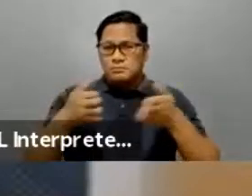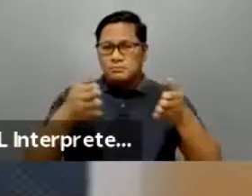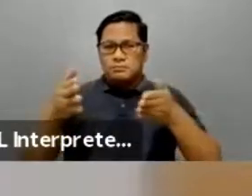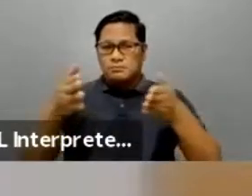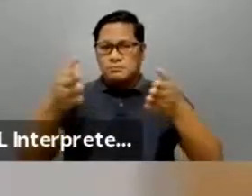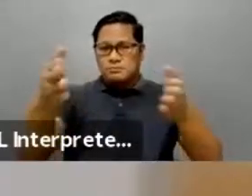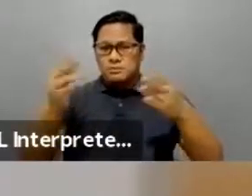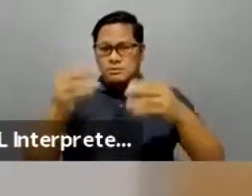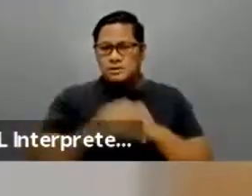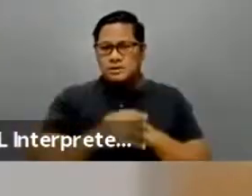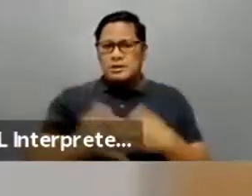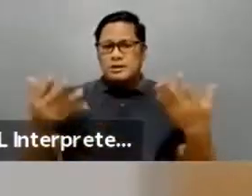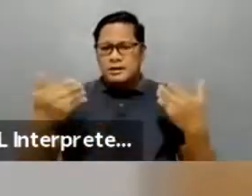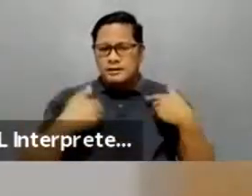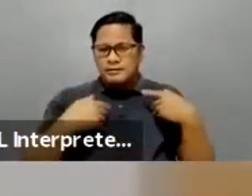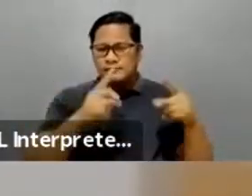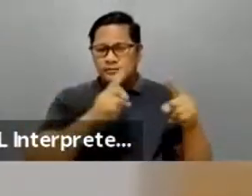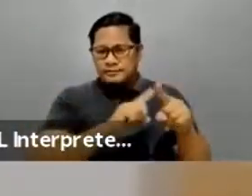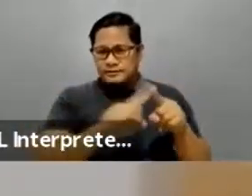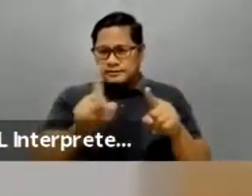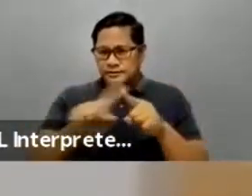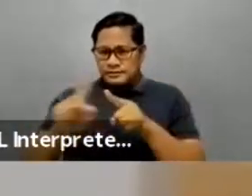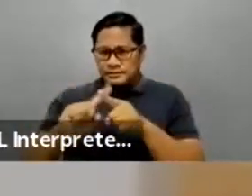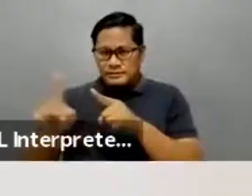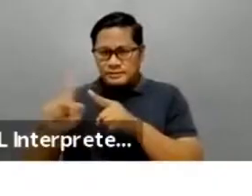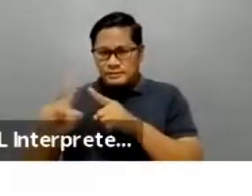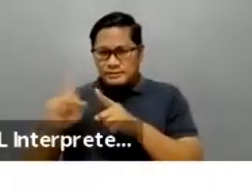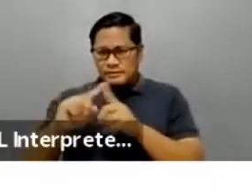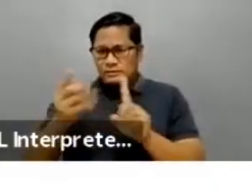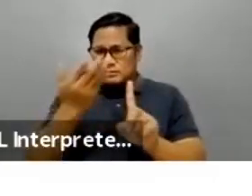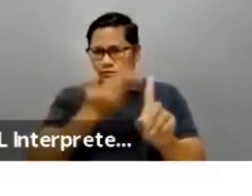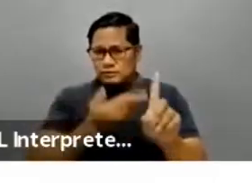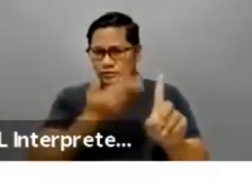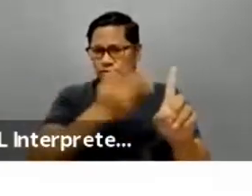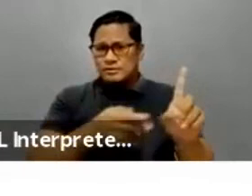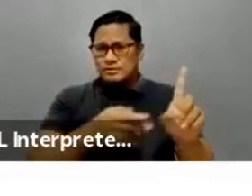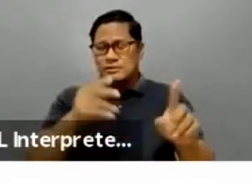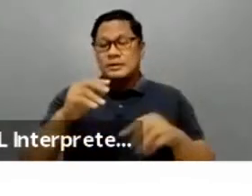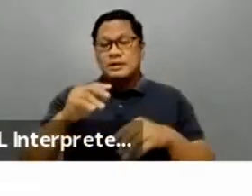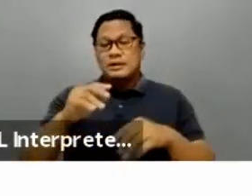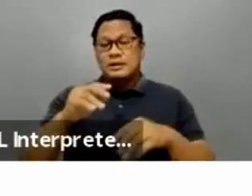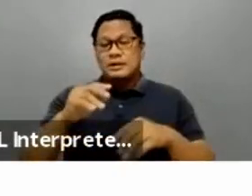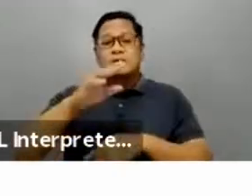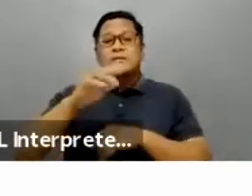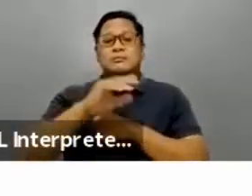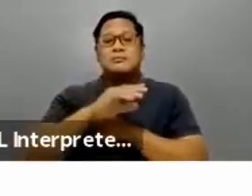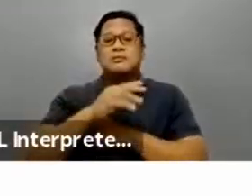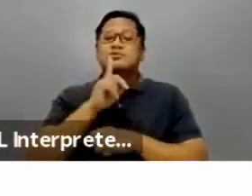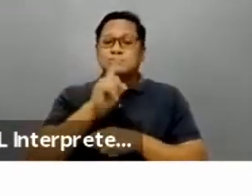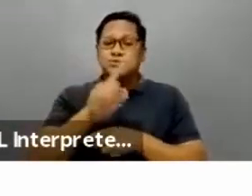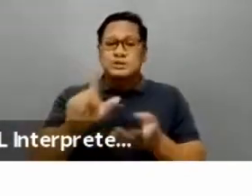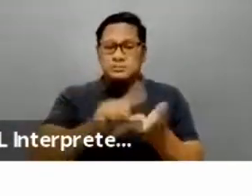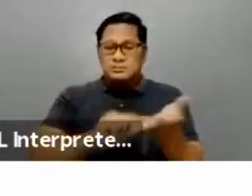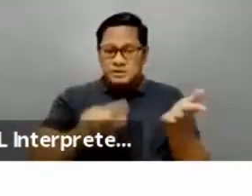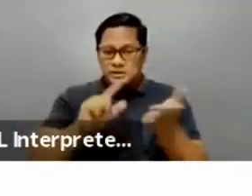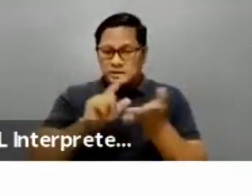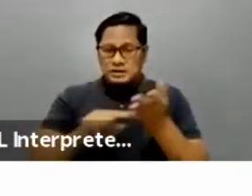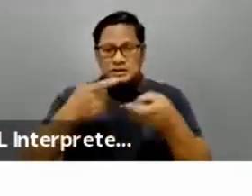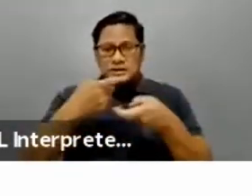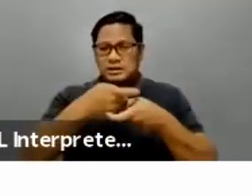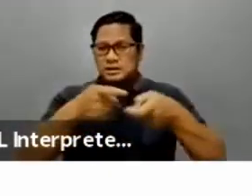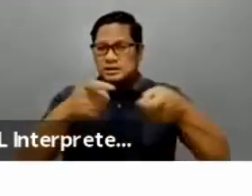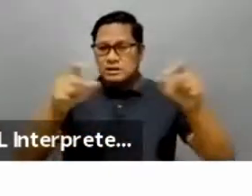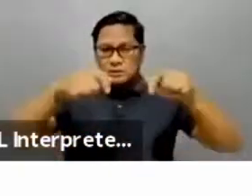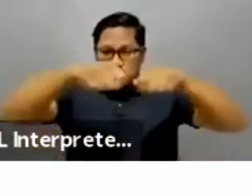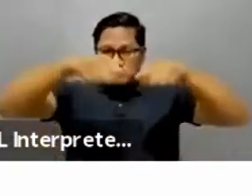at liyamadista ng ating inang bayan. Mukha'y nakaimprenta sa higanting